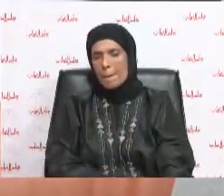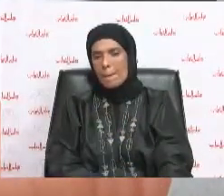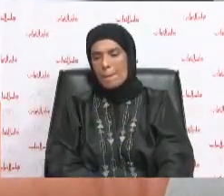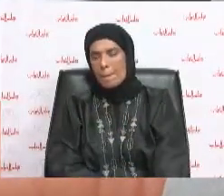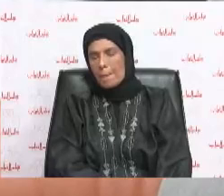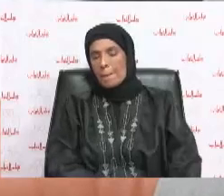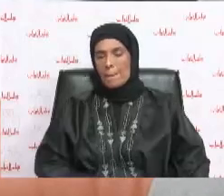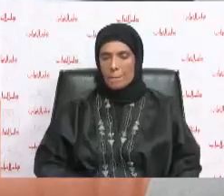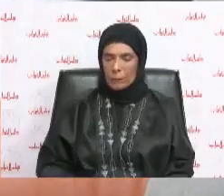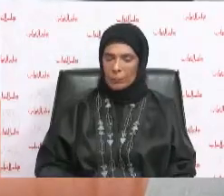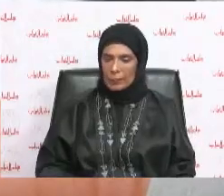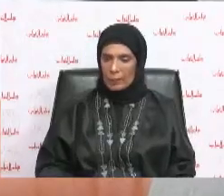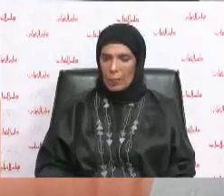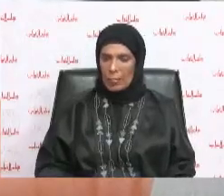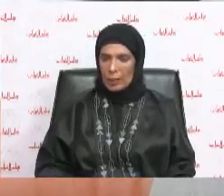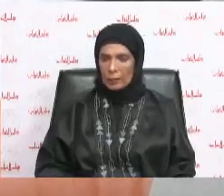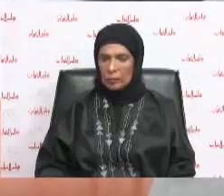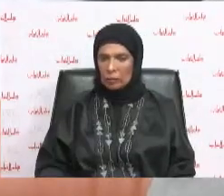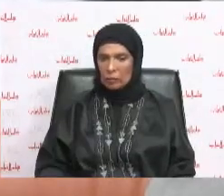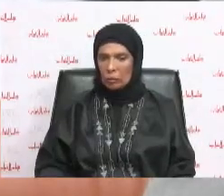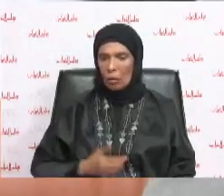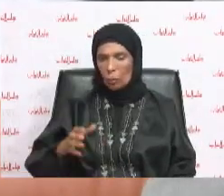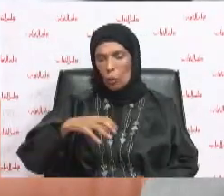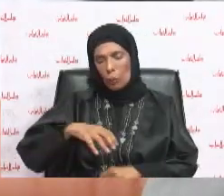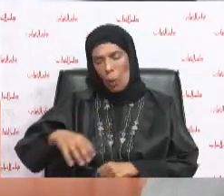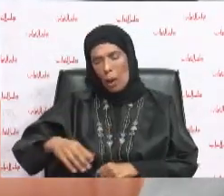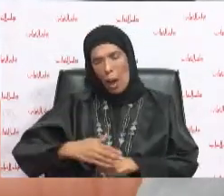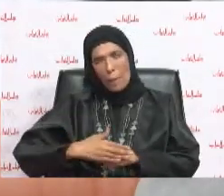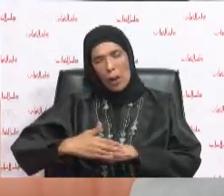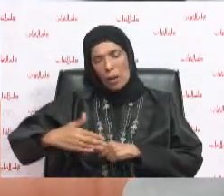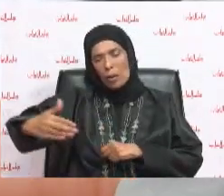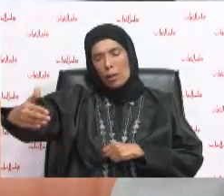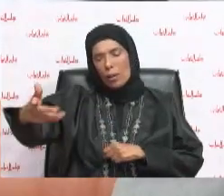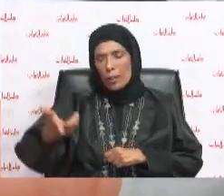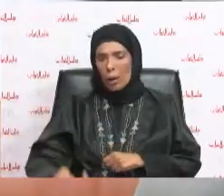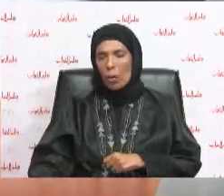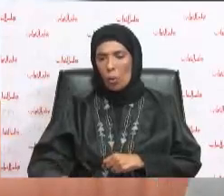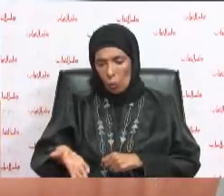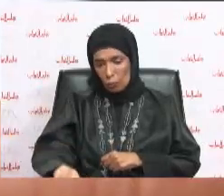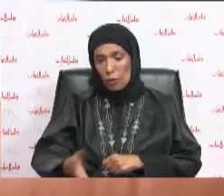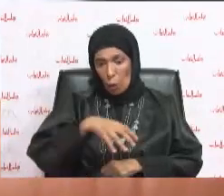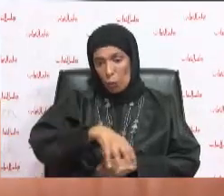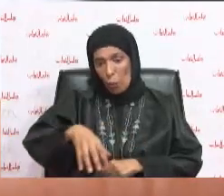وأنه ما ممكن أن أنا أنتقل إلى دول بعيدة كل البعد عن